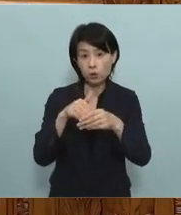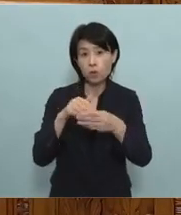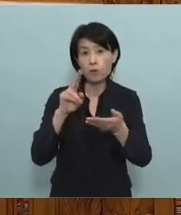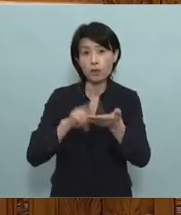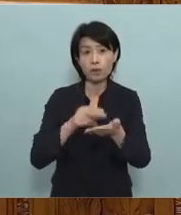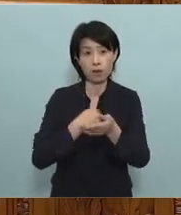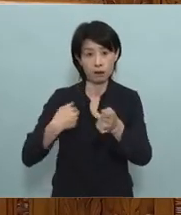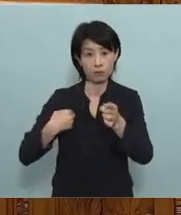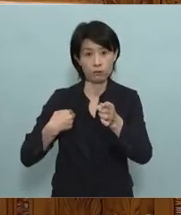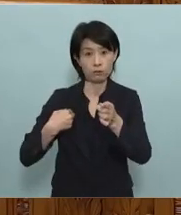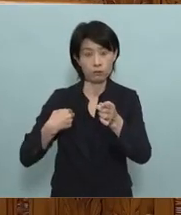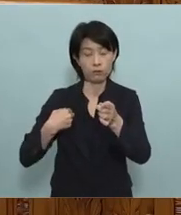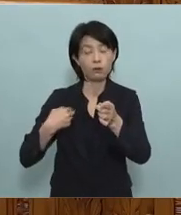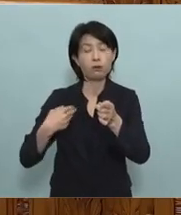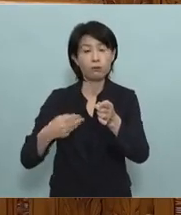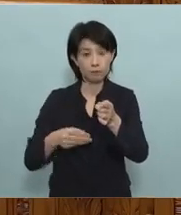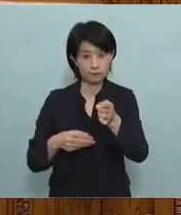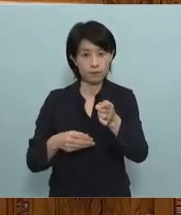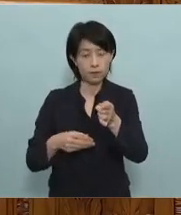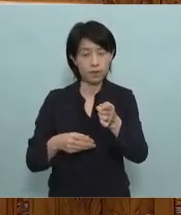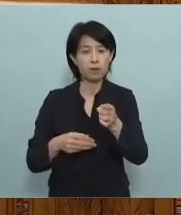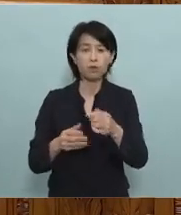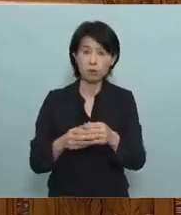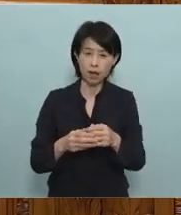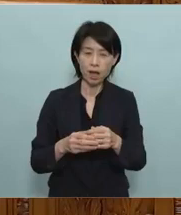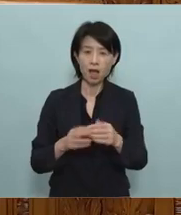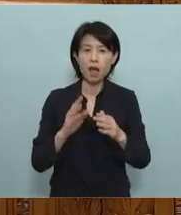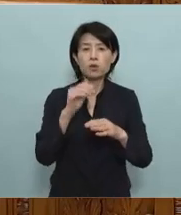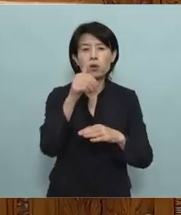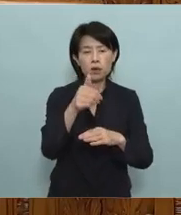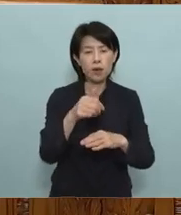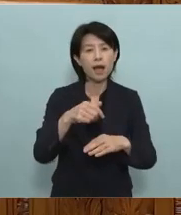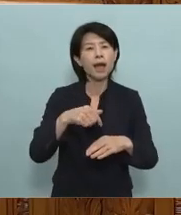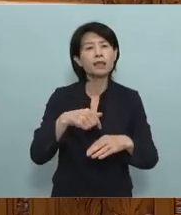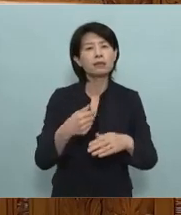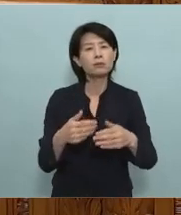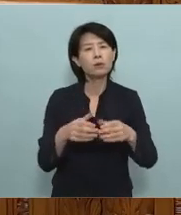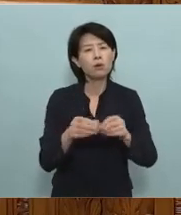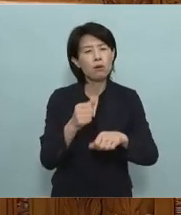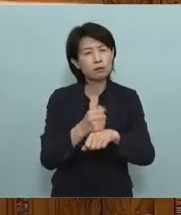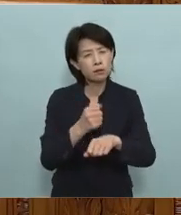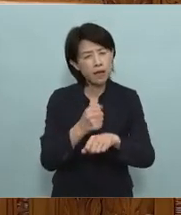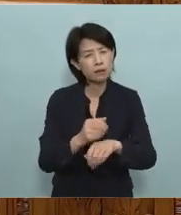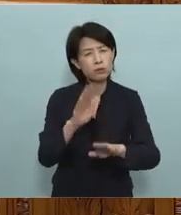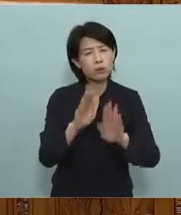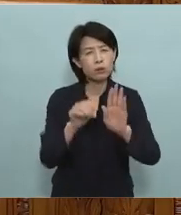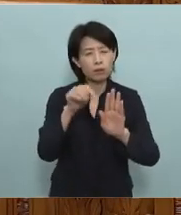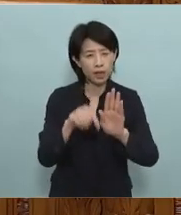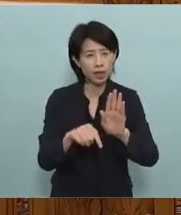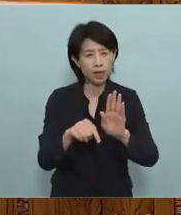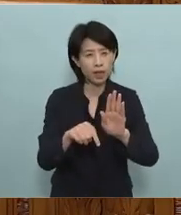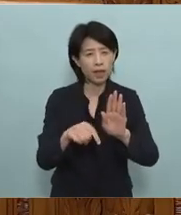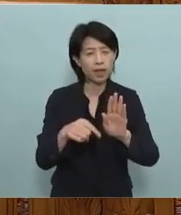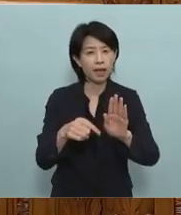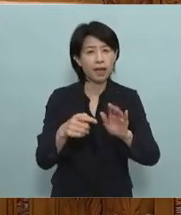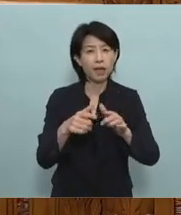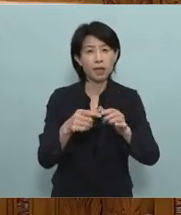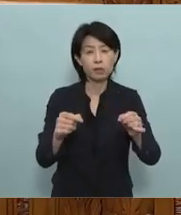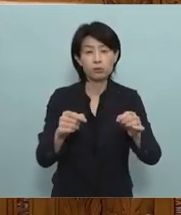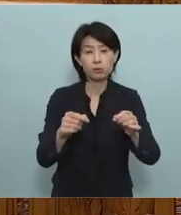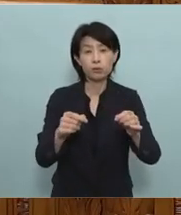るということです。よもや総理は自ら国難と規定されるこの状況下で、我が国では